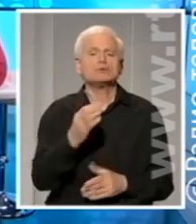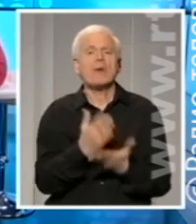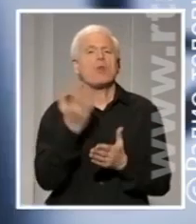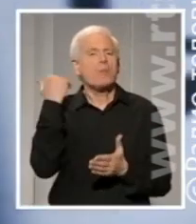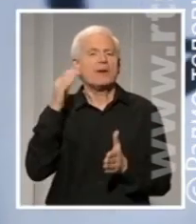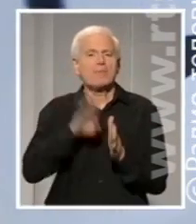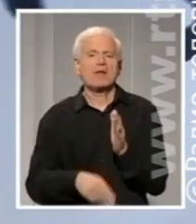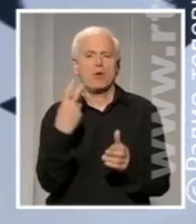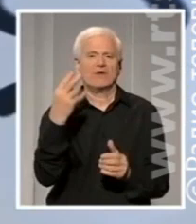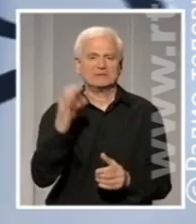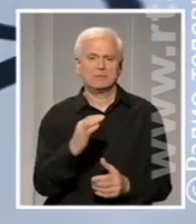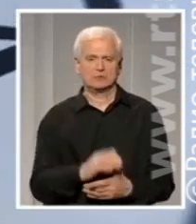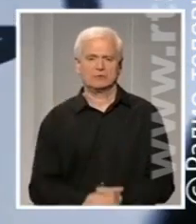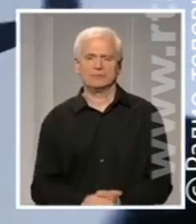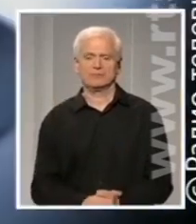20%.